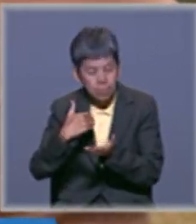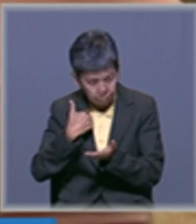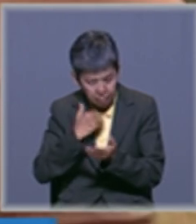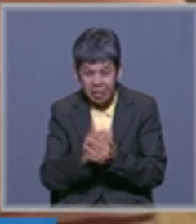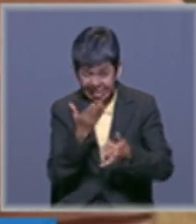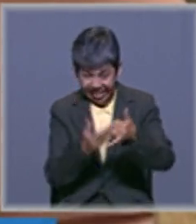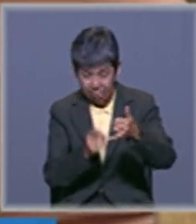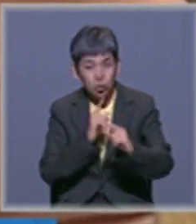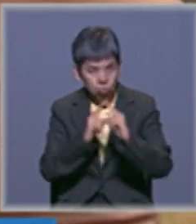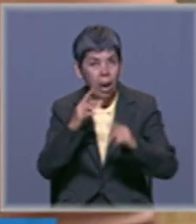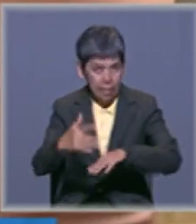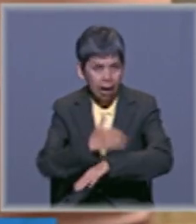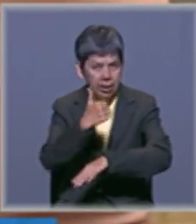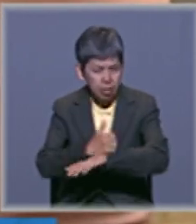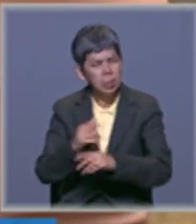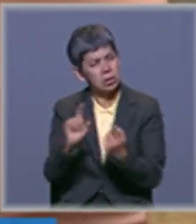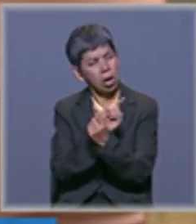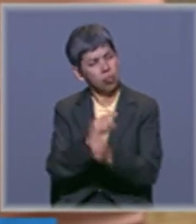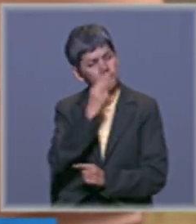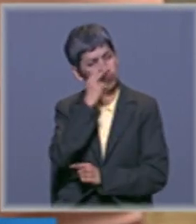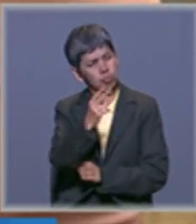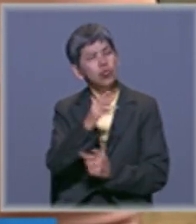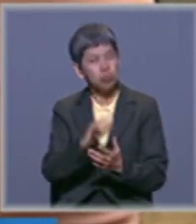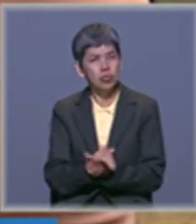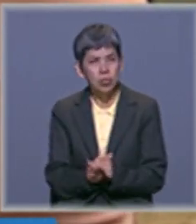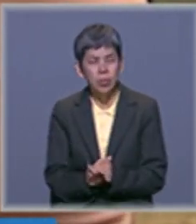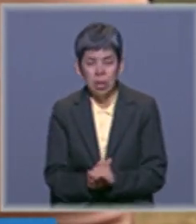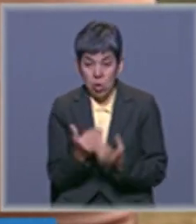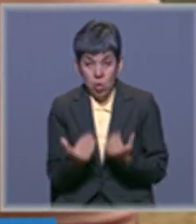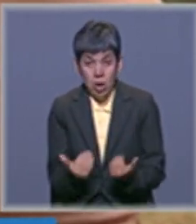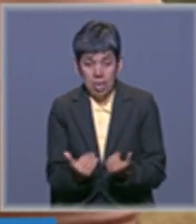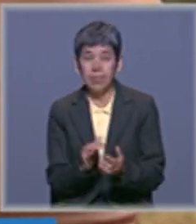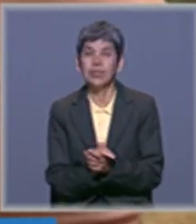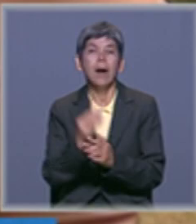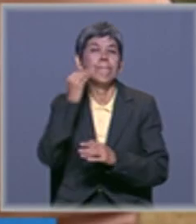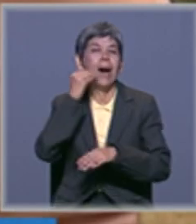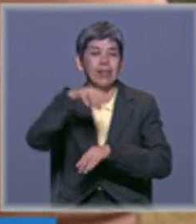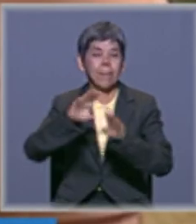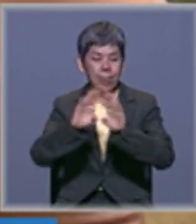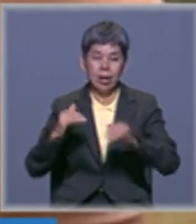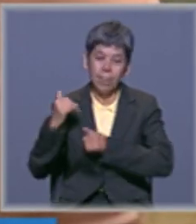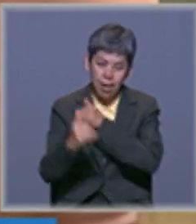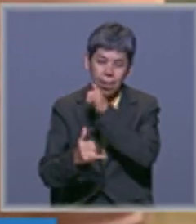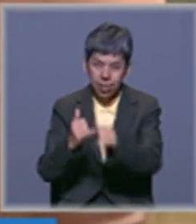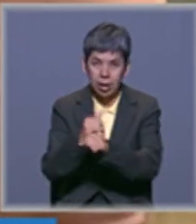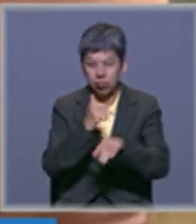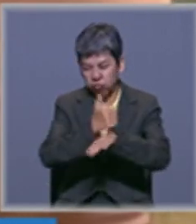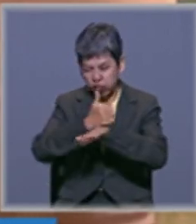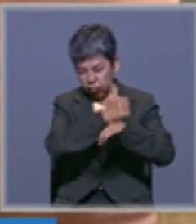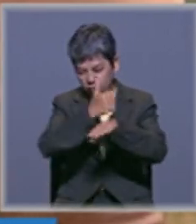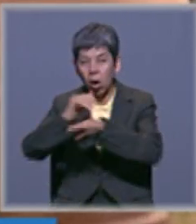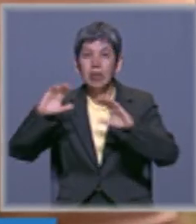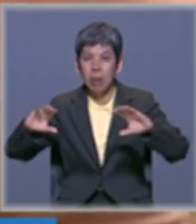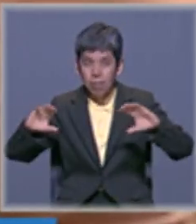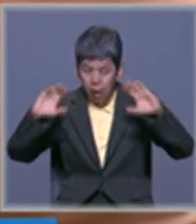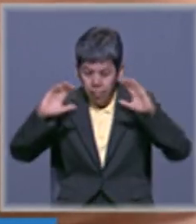ท่านจะพูดเรื่องการเมืองเพราะฉะนั้นสังคมก็จับตามองกันนะครับวันนี้เปิดบ้านนะครับคนเข้าบ้านก็เป็นเบอร์ใหญ่ๆของรัฐบาล